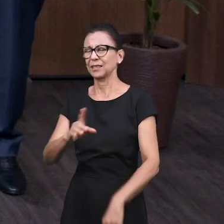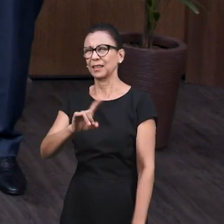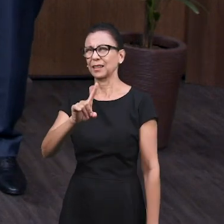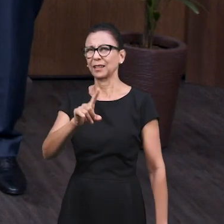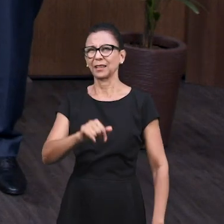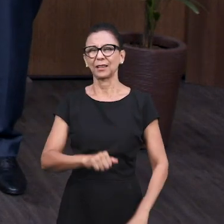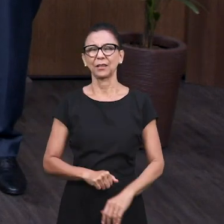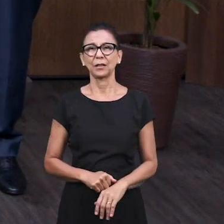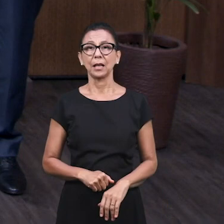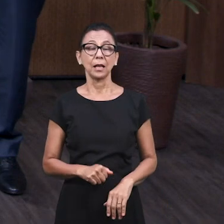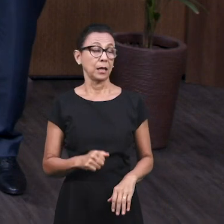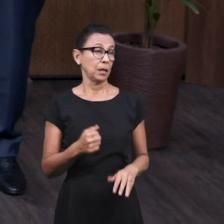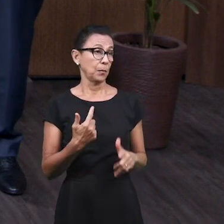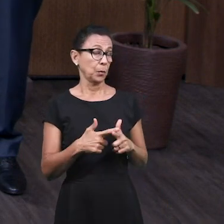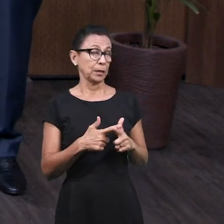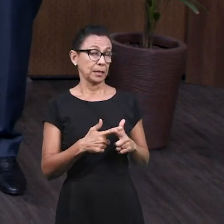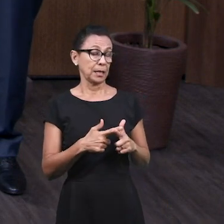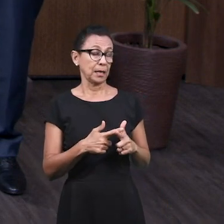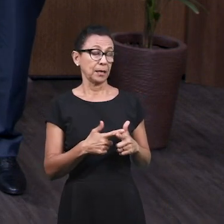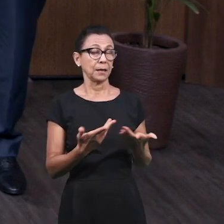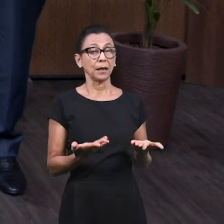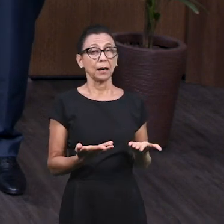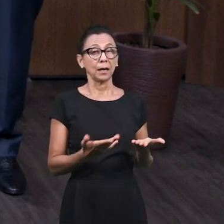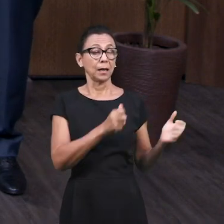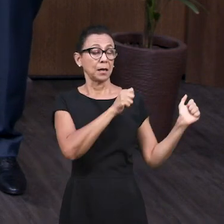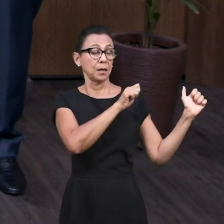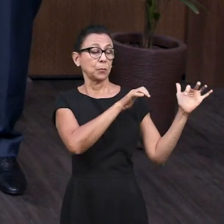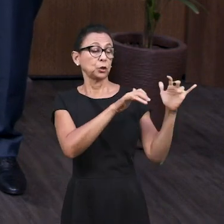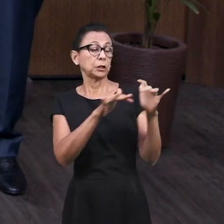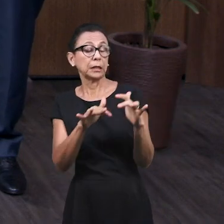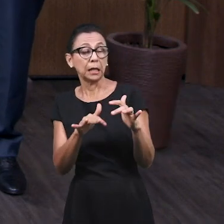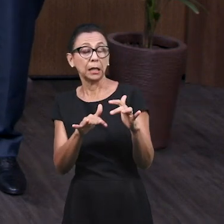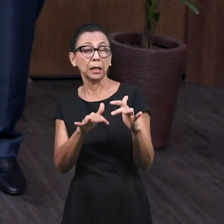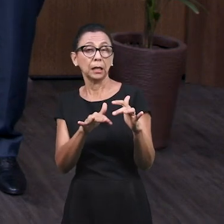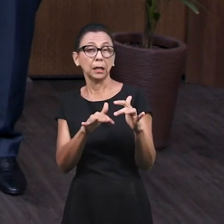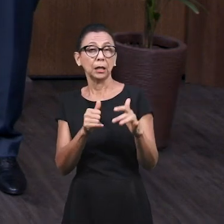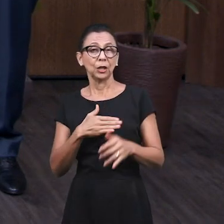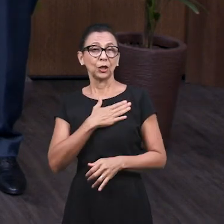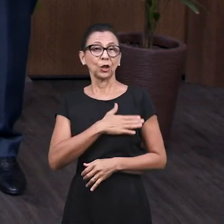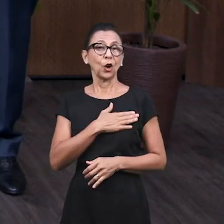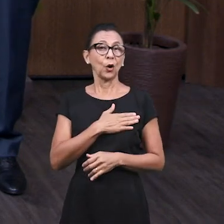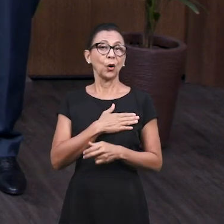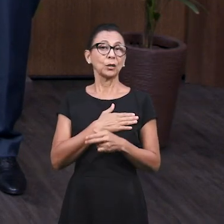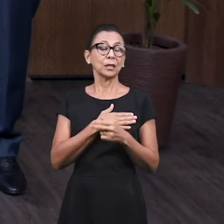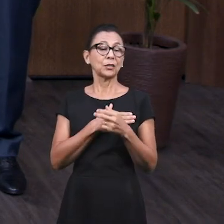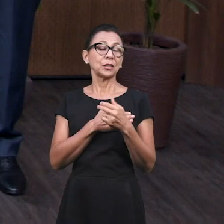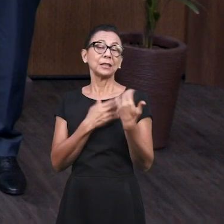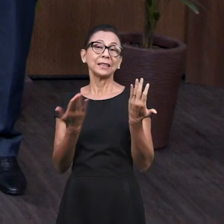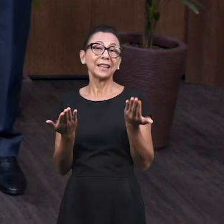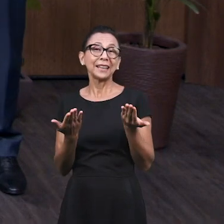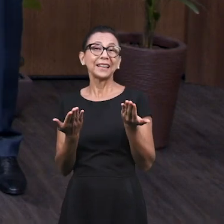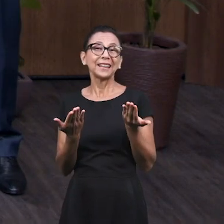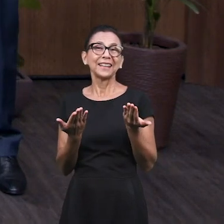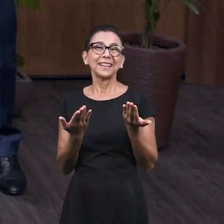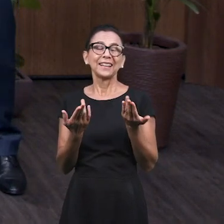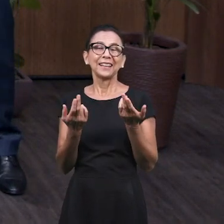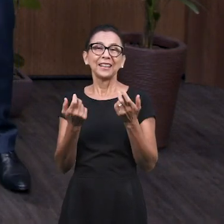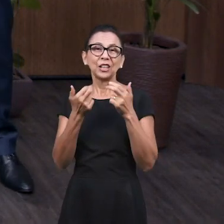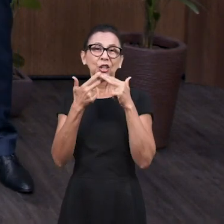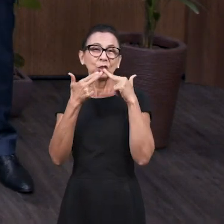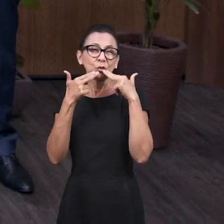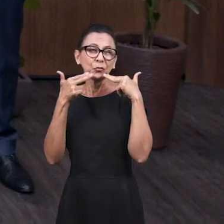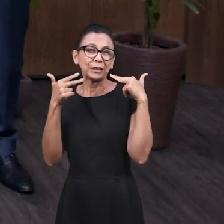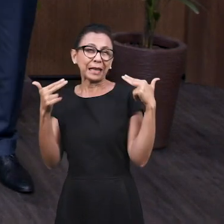foule, ces jours, aime bien la nouveauté. Qui passe là? Qu'est-ce que se passe? L'évangile, c'est autre